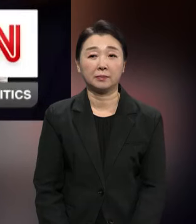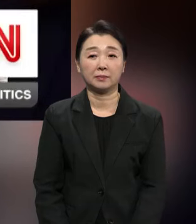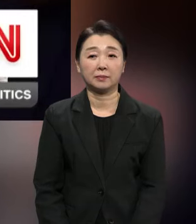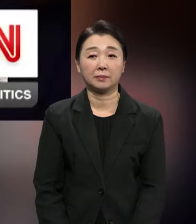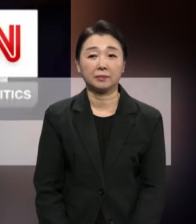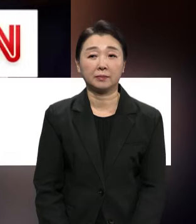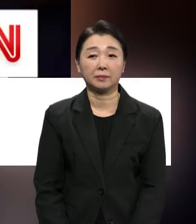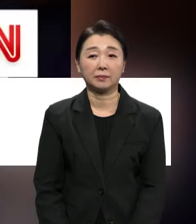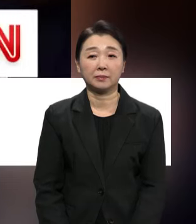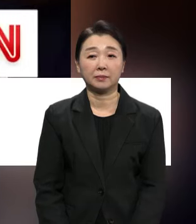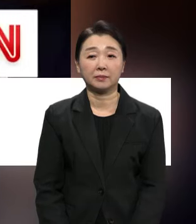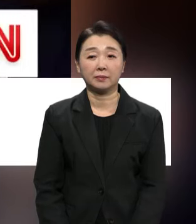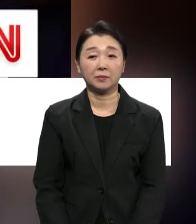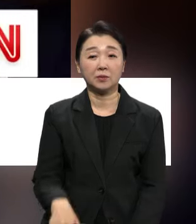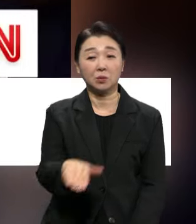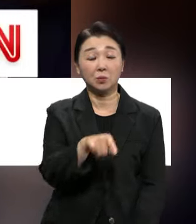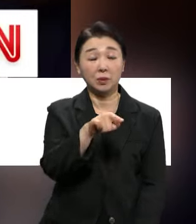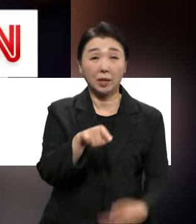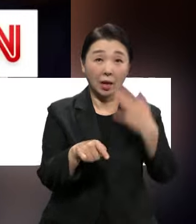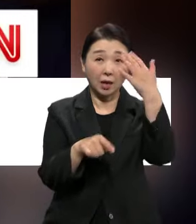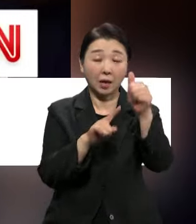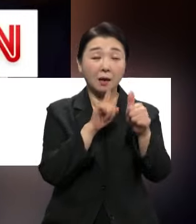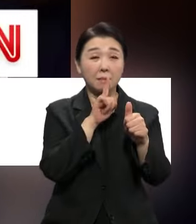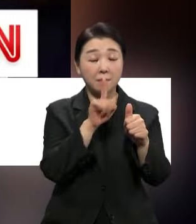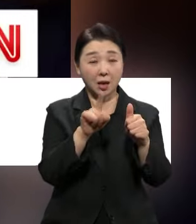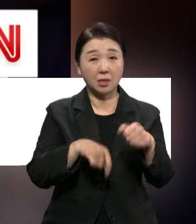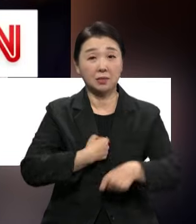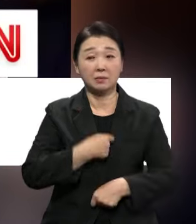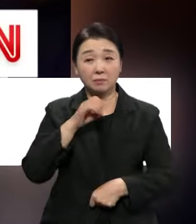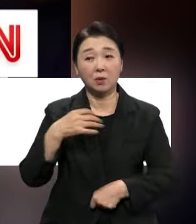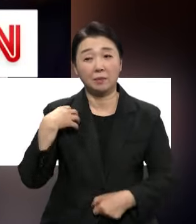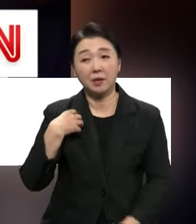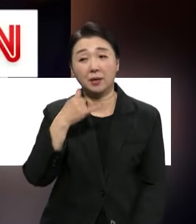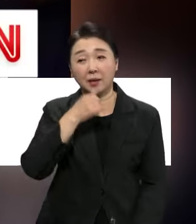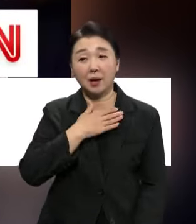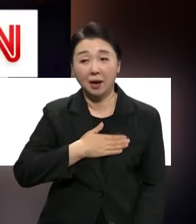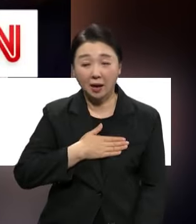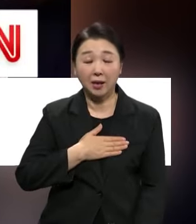Prepared for that. We should be prepared for the fact that he is not burdened by telling the truth.